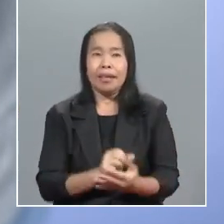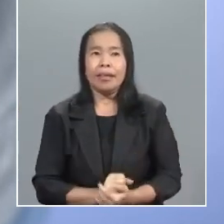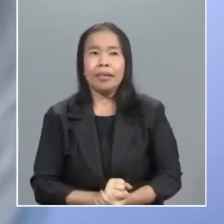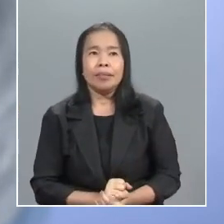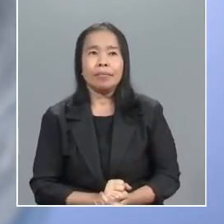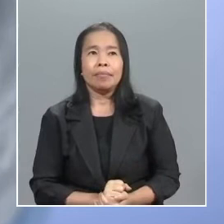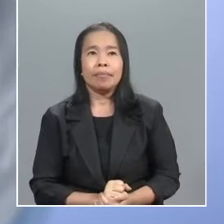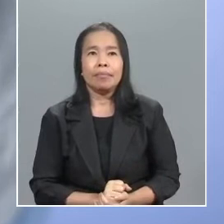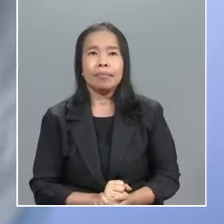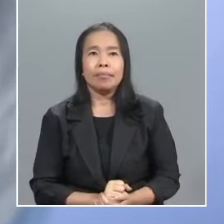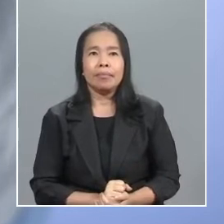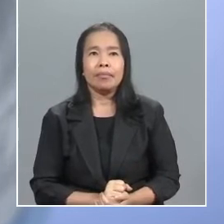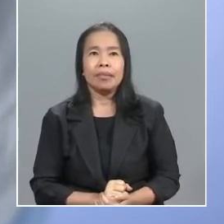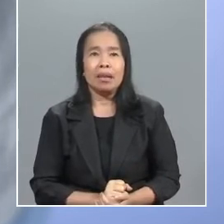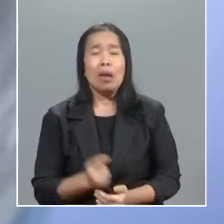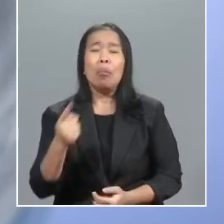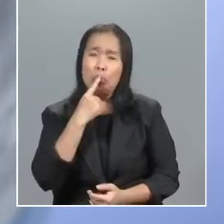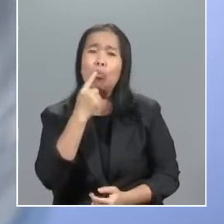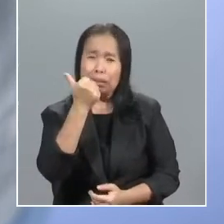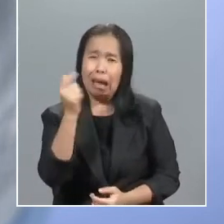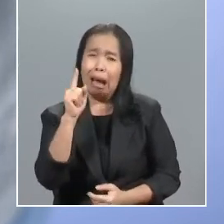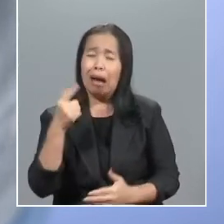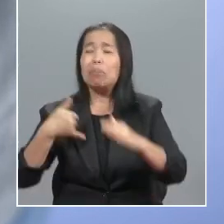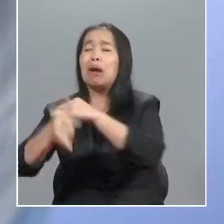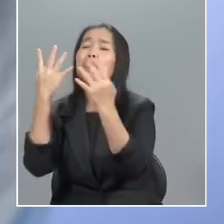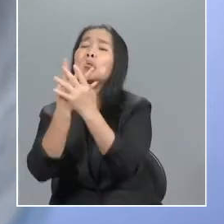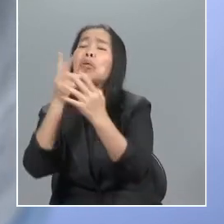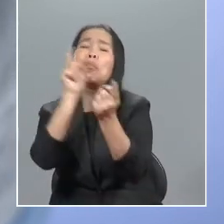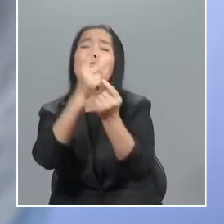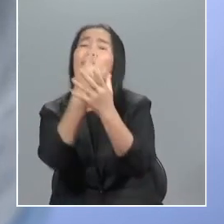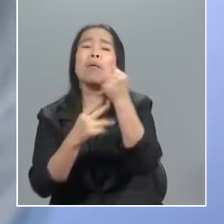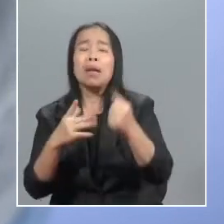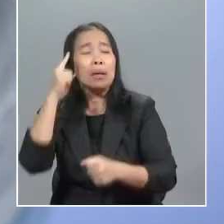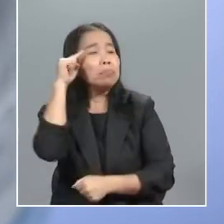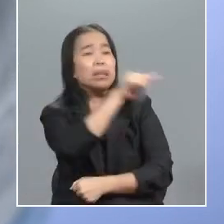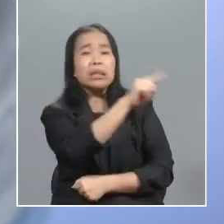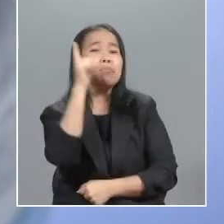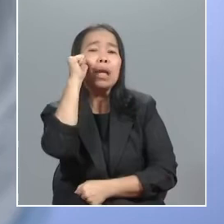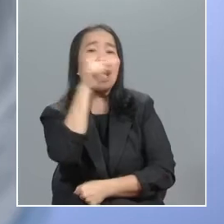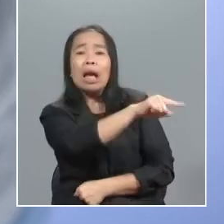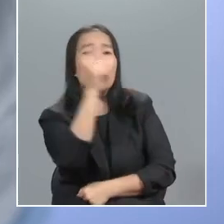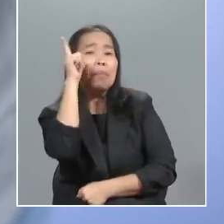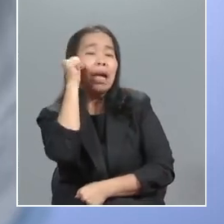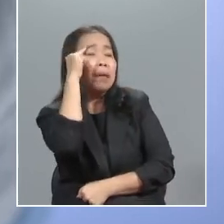แต่บอกว่าเข้าไปไม่ได้เจอแฟนแล้ว ค่ะ แล้วเคยคิดถึงอกแม่ของคนที่เขาตายไหม